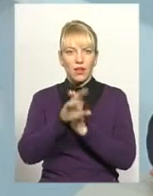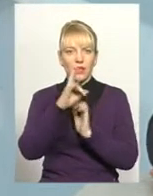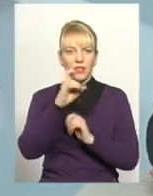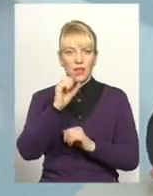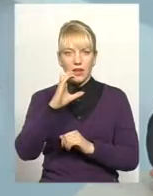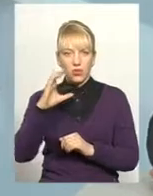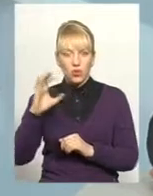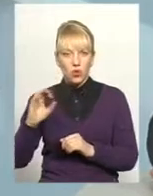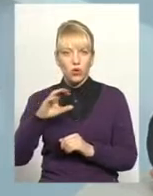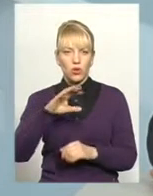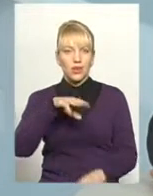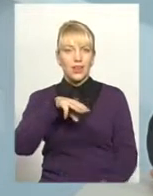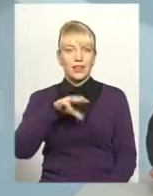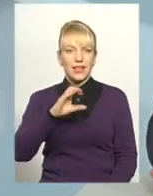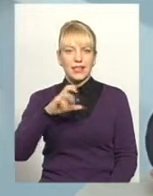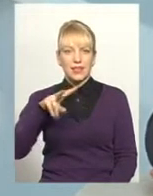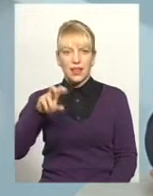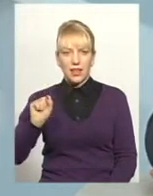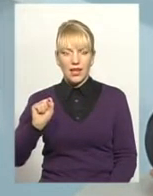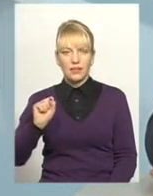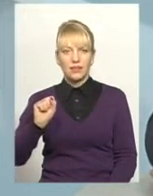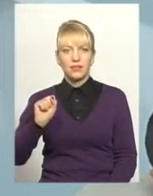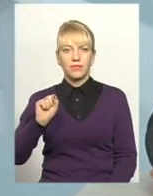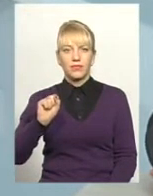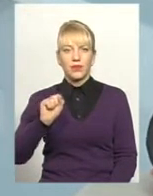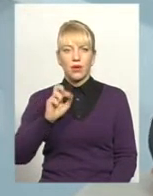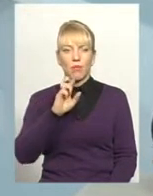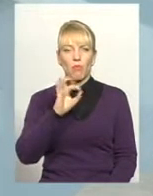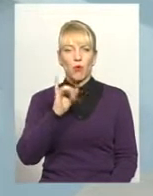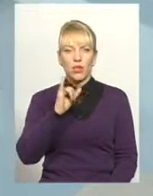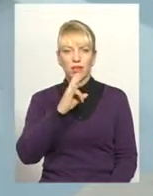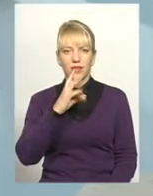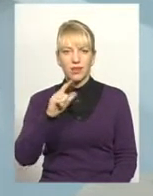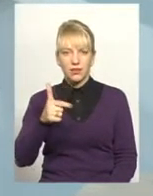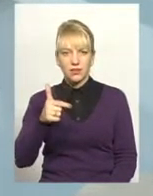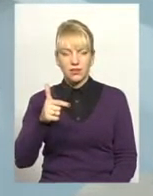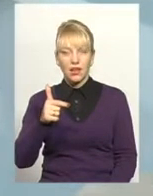Тесла, там Lockheed, Boeing,